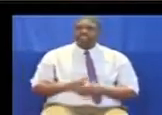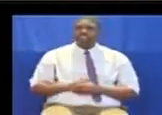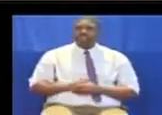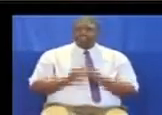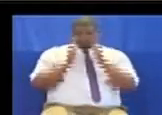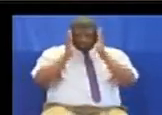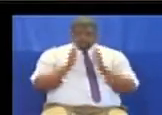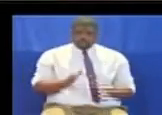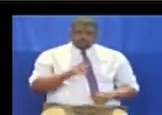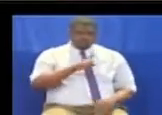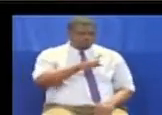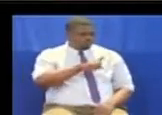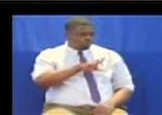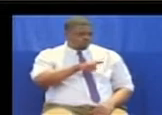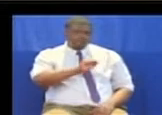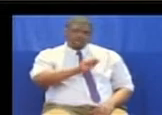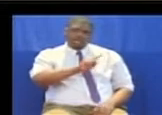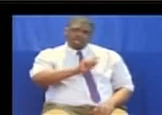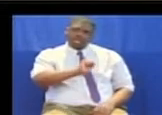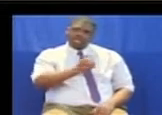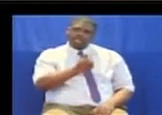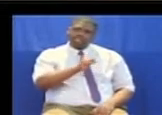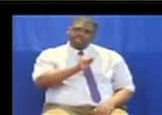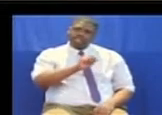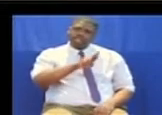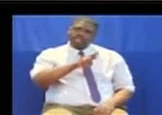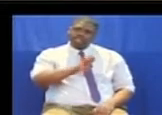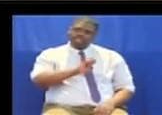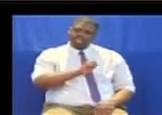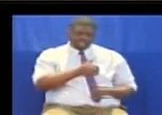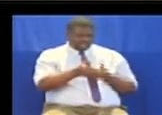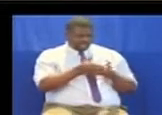Mheshimiwa Wakatare pia ni jirani pale.